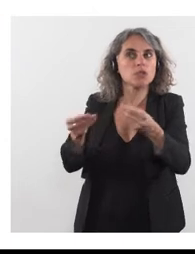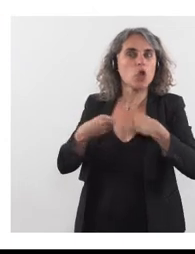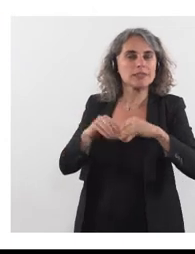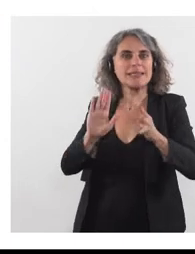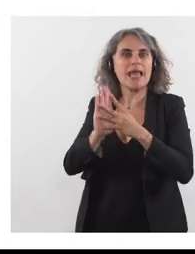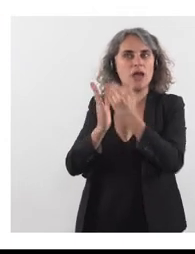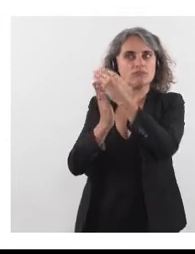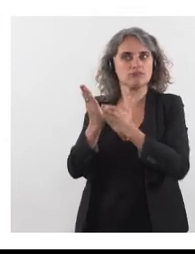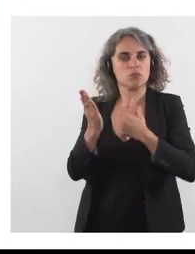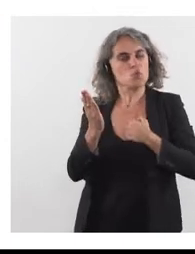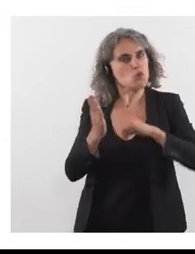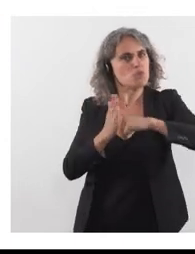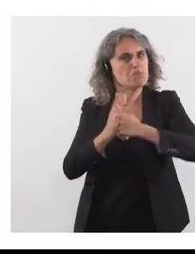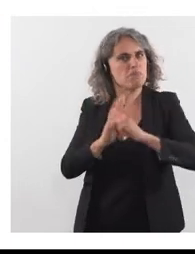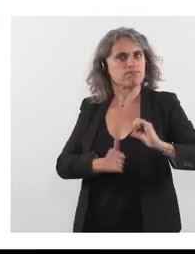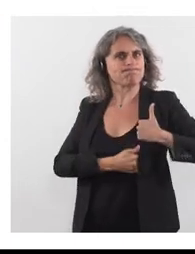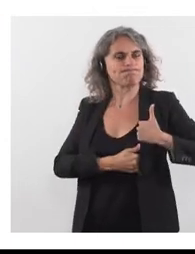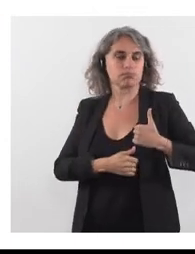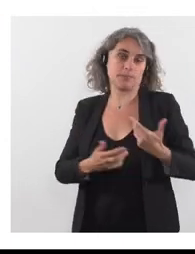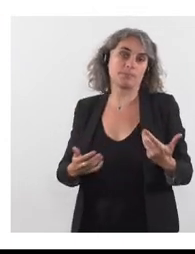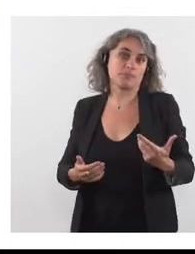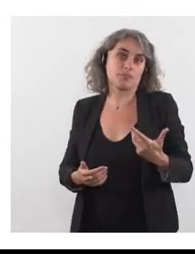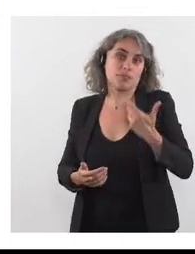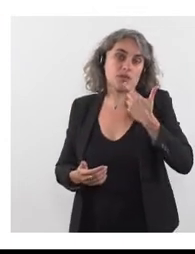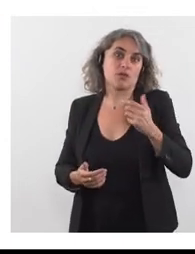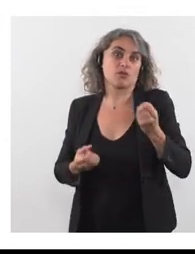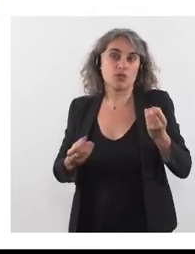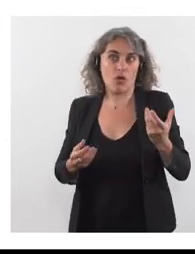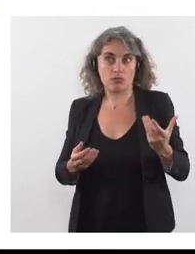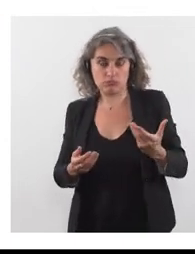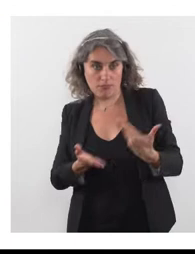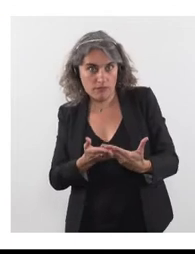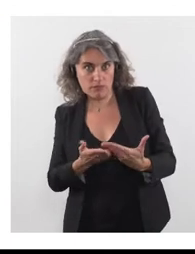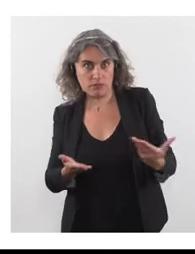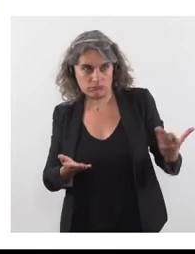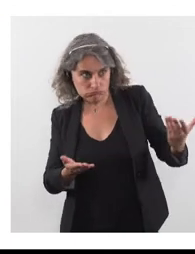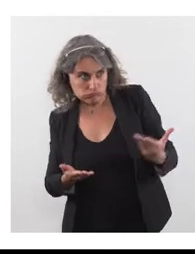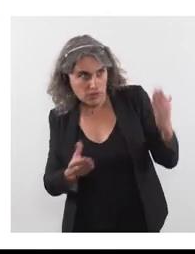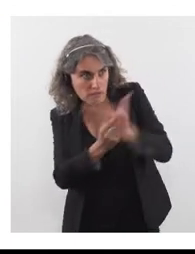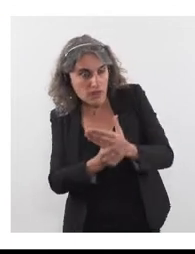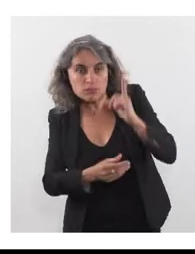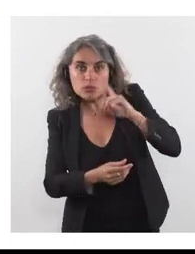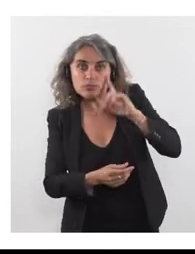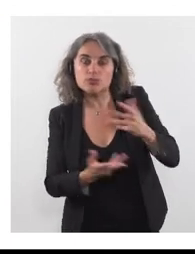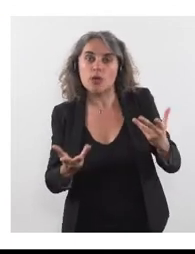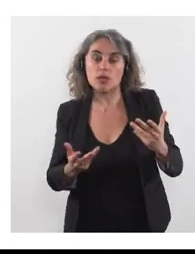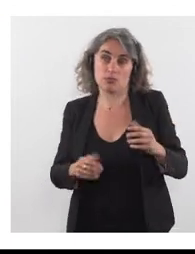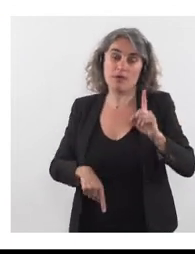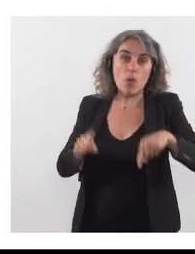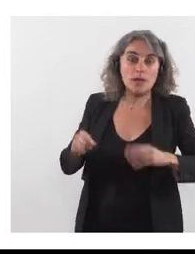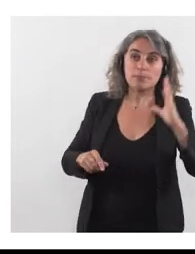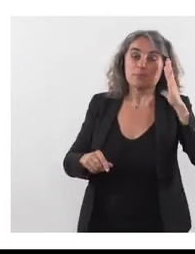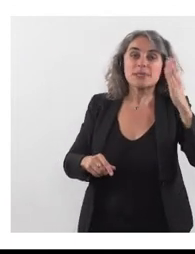critères qui sont assez stricts, avec un intérêt direct dans le litige. Et donc les tierces interventions, les parties tierces